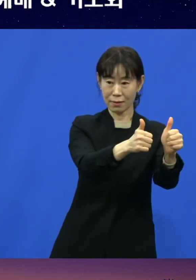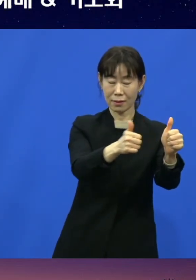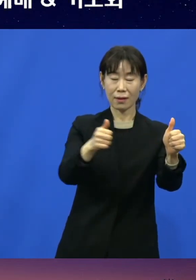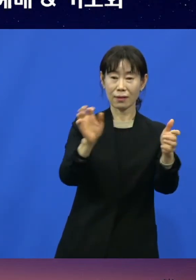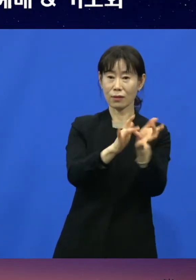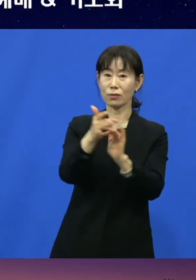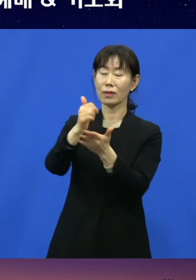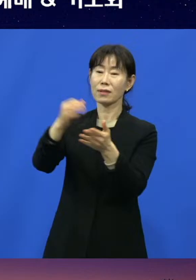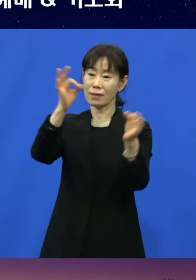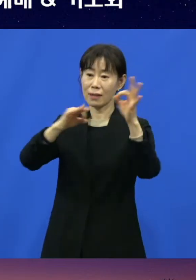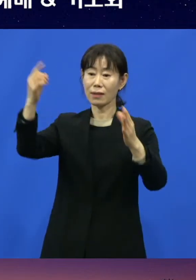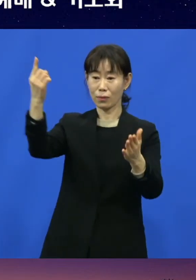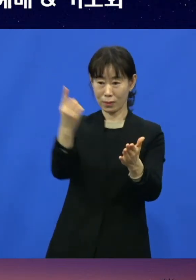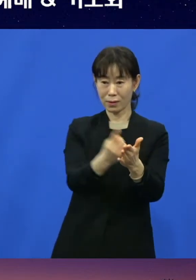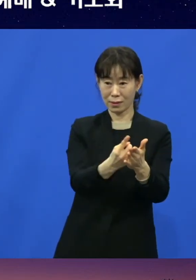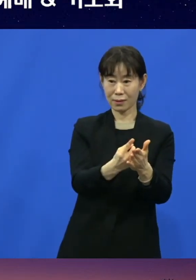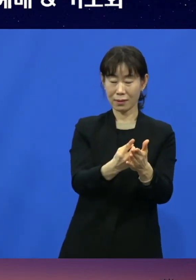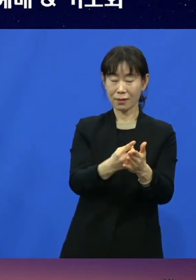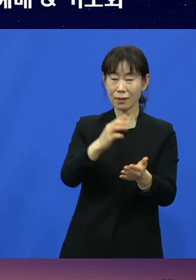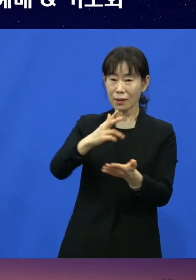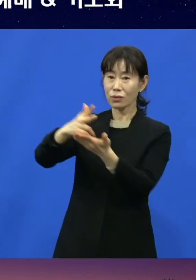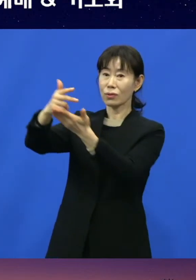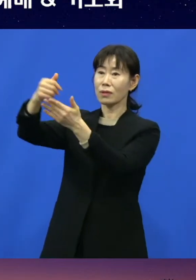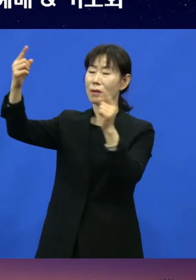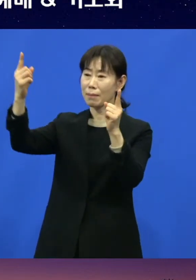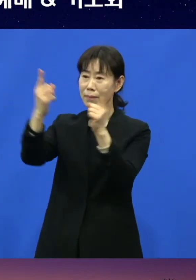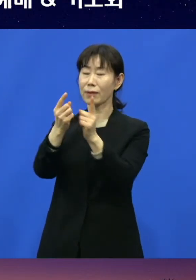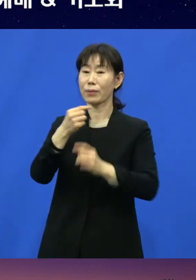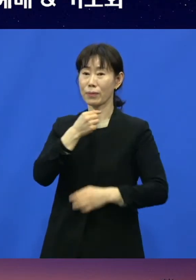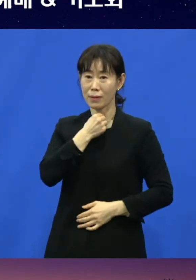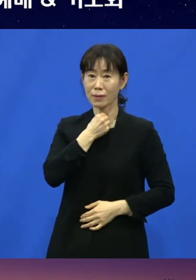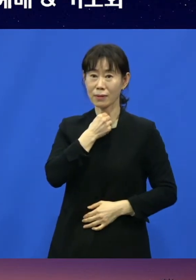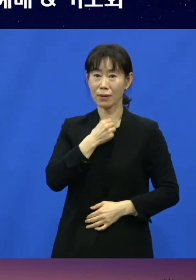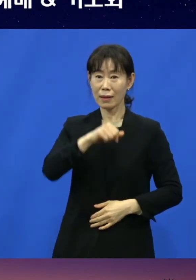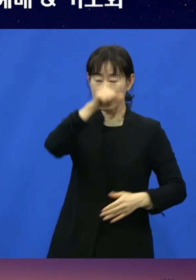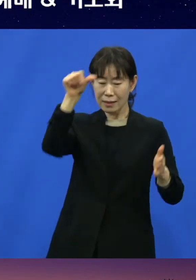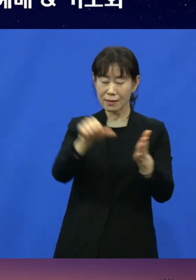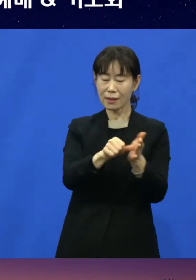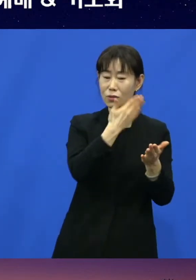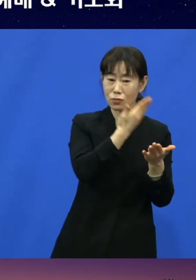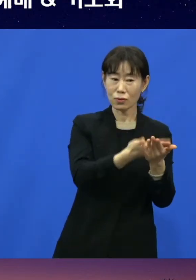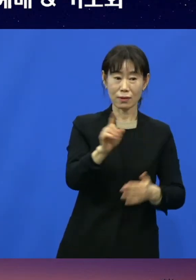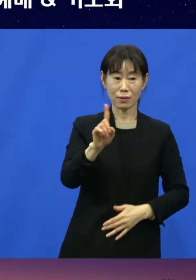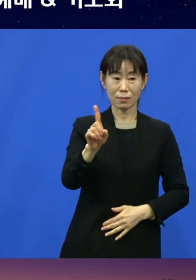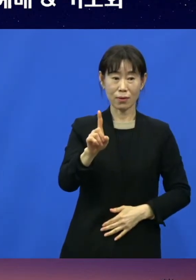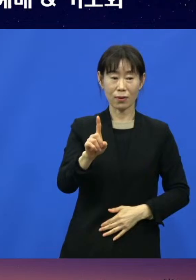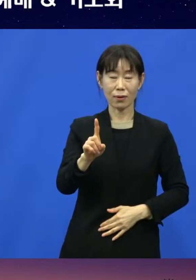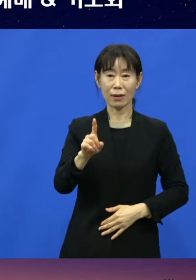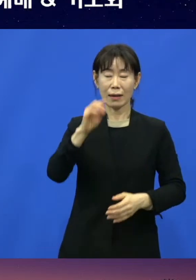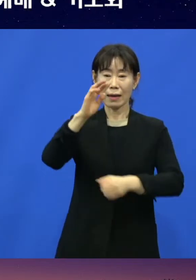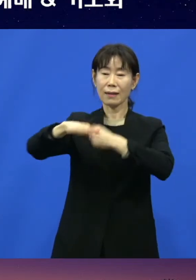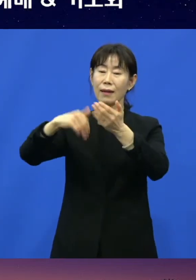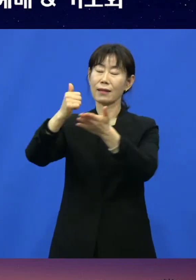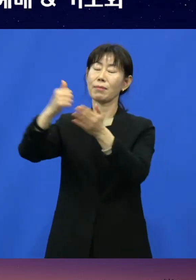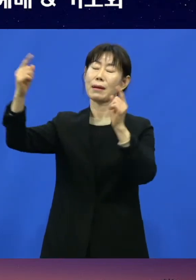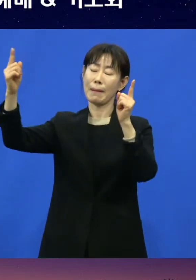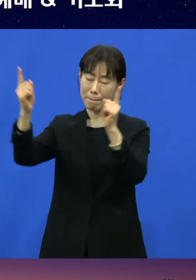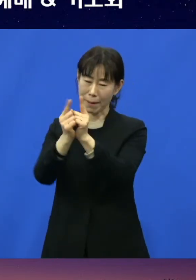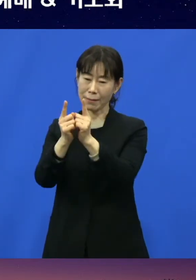거예요. 주님이 우리를 만나기를 원하죠. 여러분, 우리 인생에 가장 중요한 것은 이 절대자 하나님을 만나는